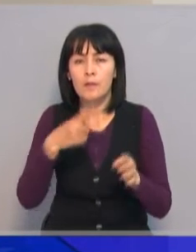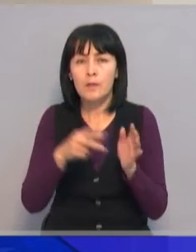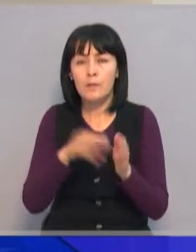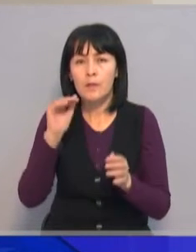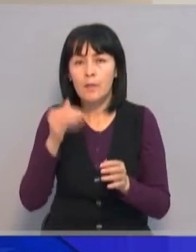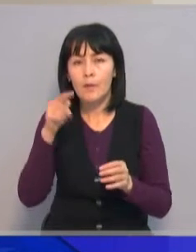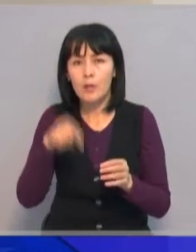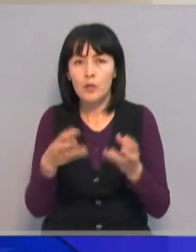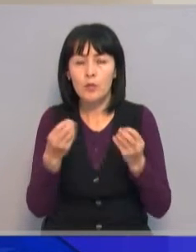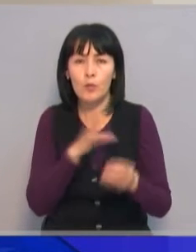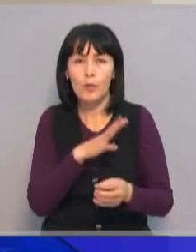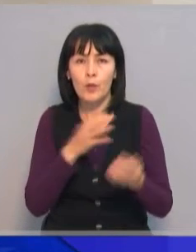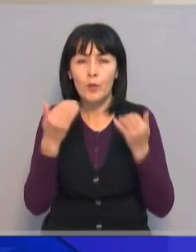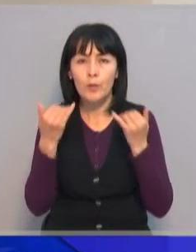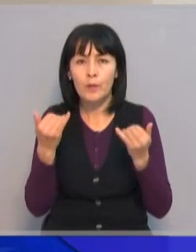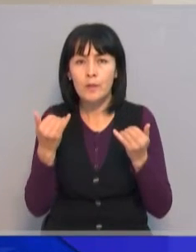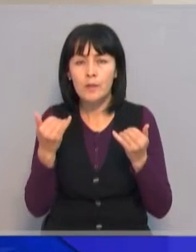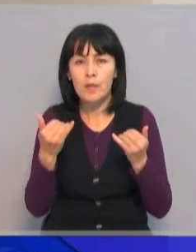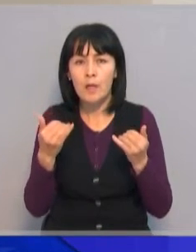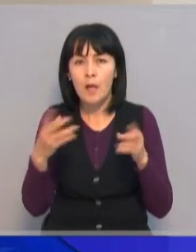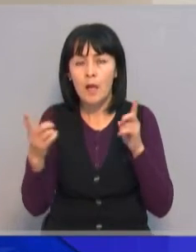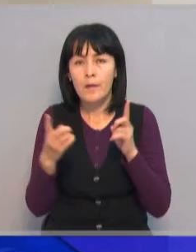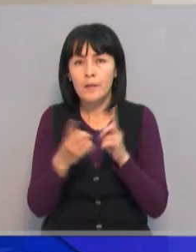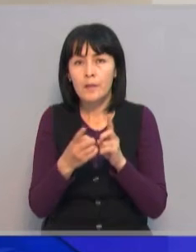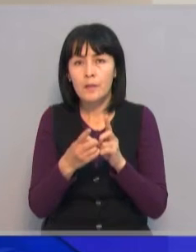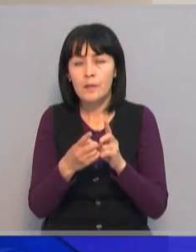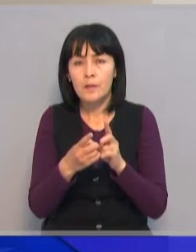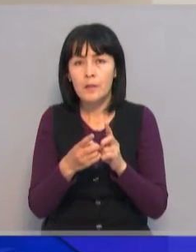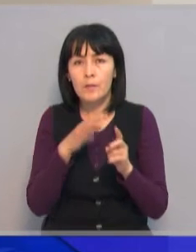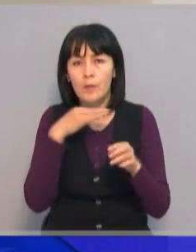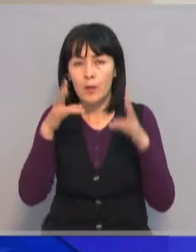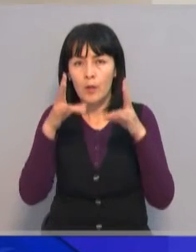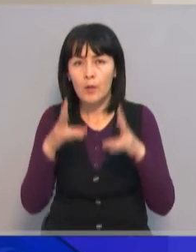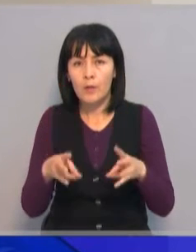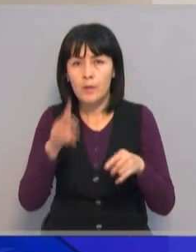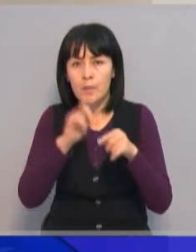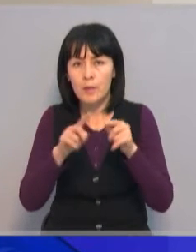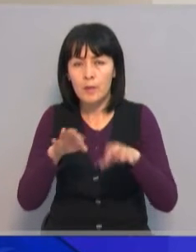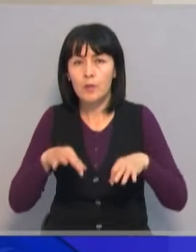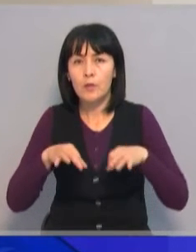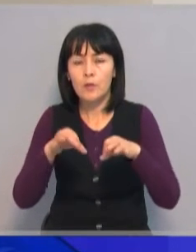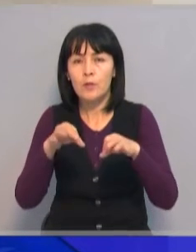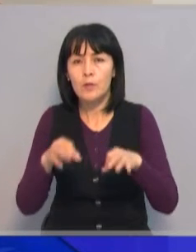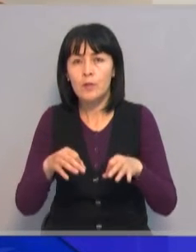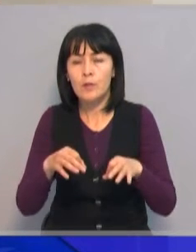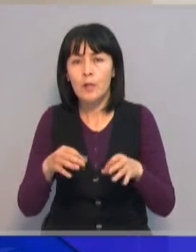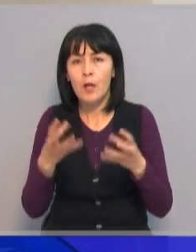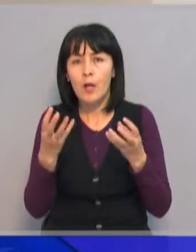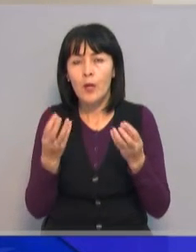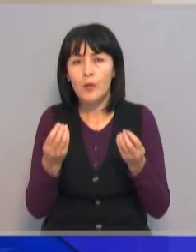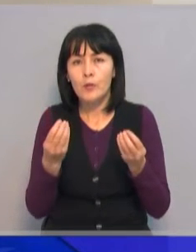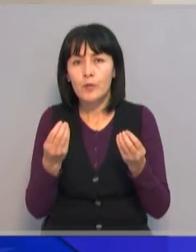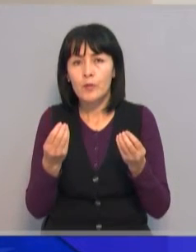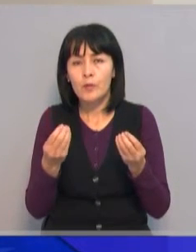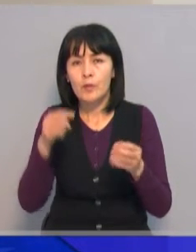фактов. А также сейчас у нас, как встречается, нарушение скоростного режима, согласно статье 592 КОАП РК,